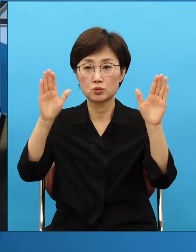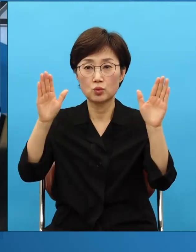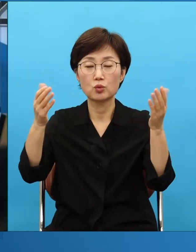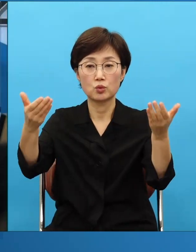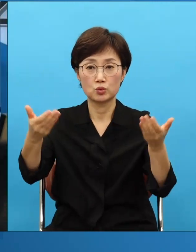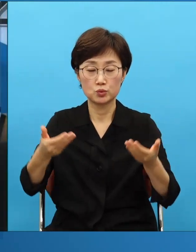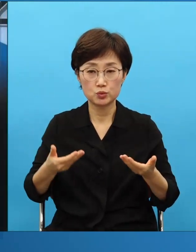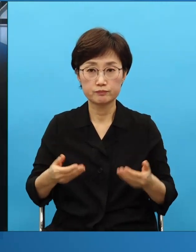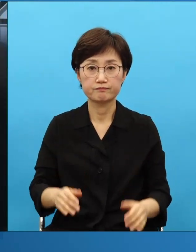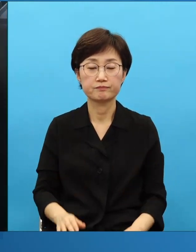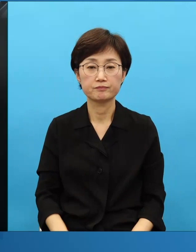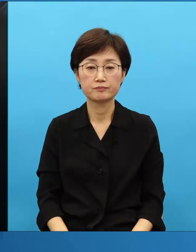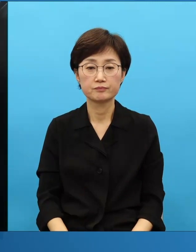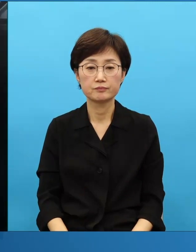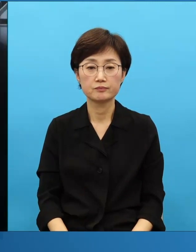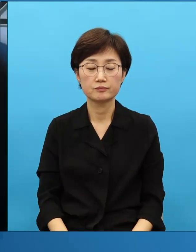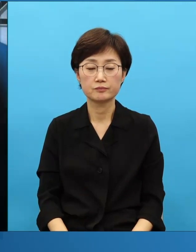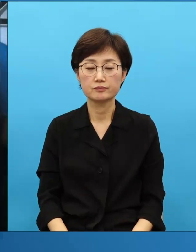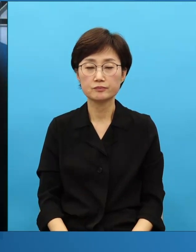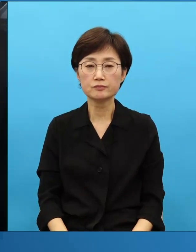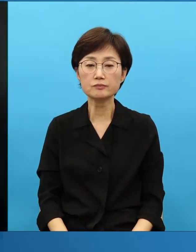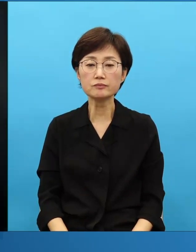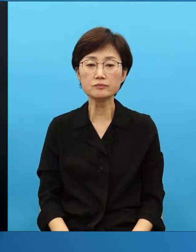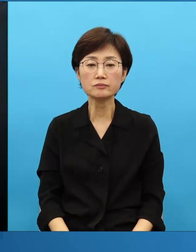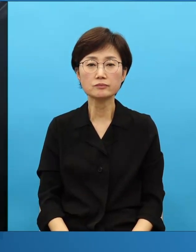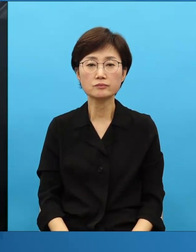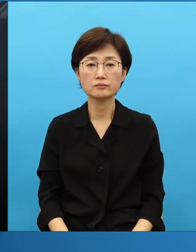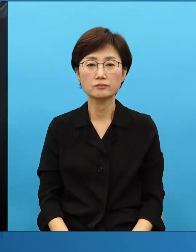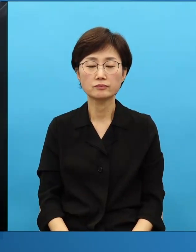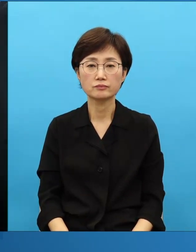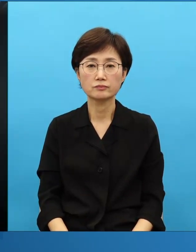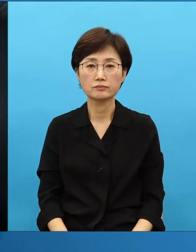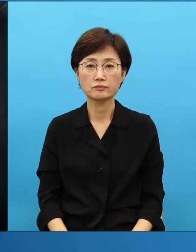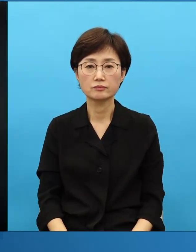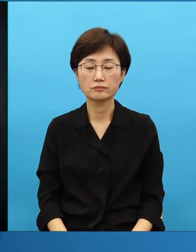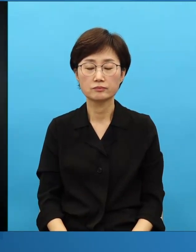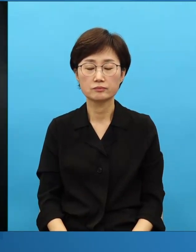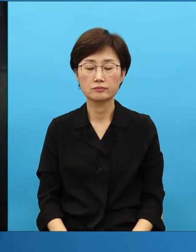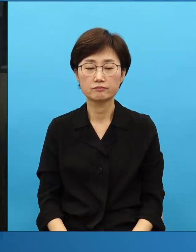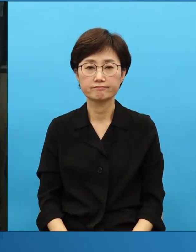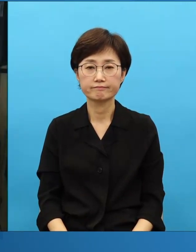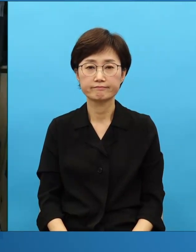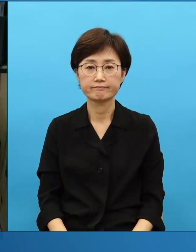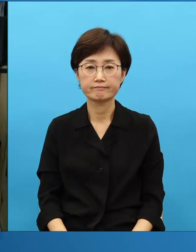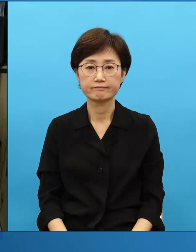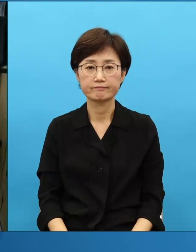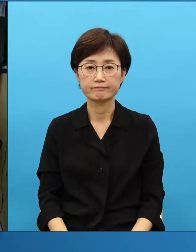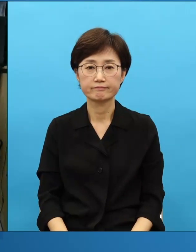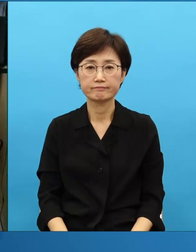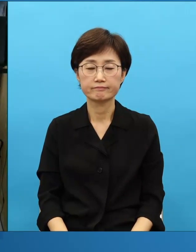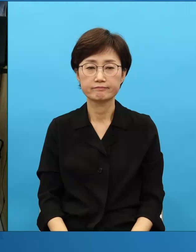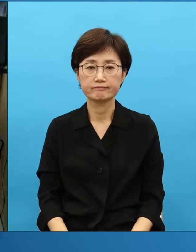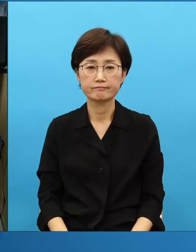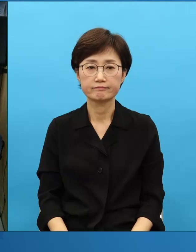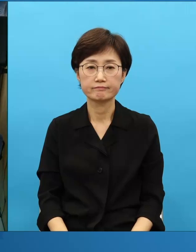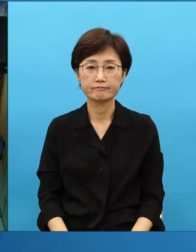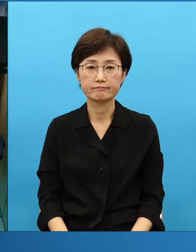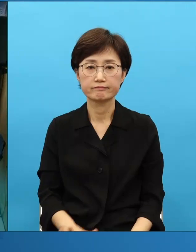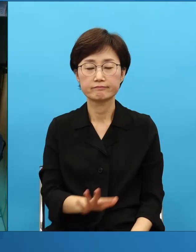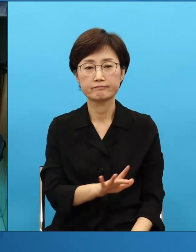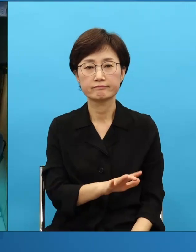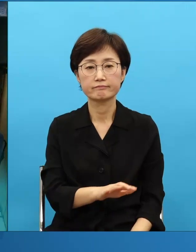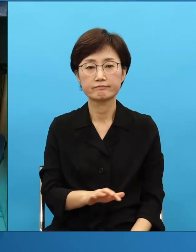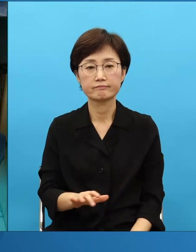마치도록 하겠습니다. Let us arise and sing, O Lord, in my life, and Reverend Yu will come and give us the offering prayer and close the first service with a benediction.